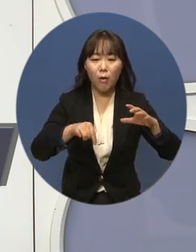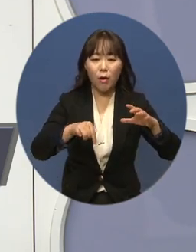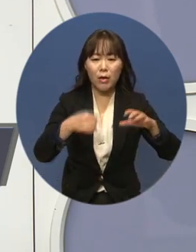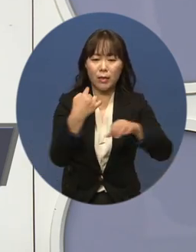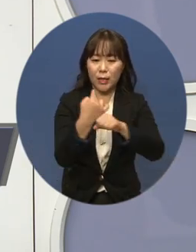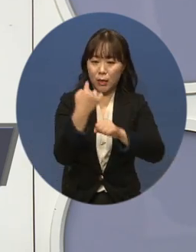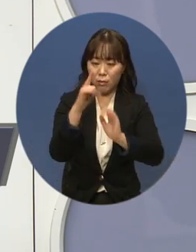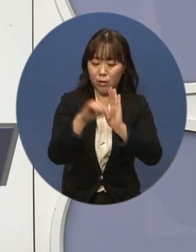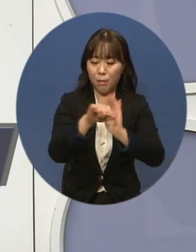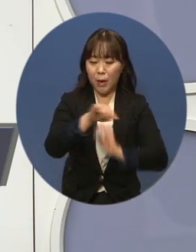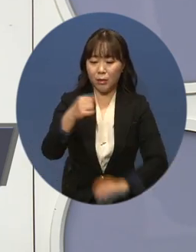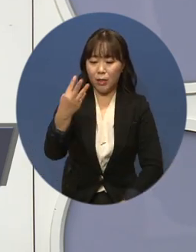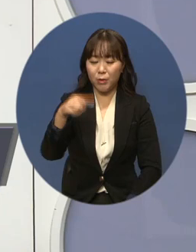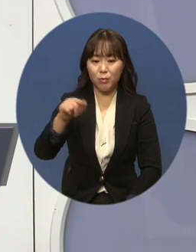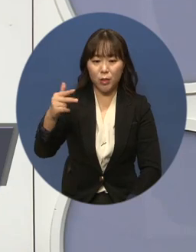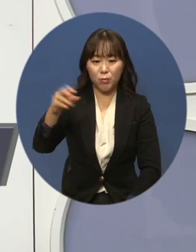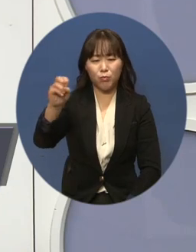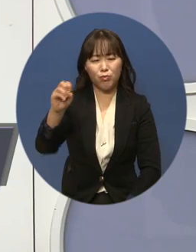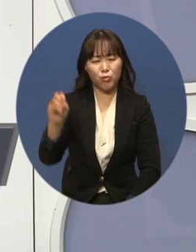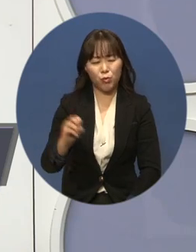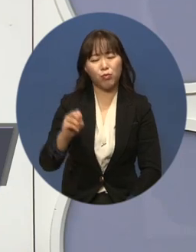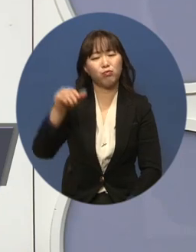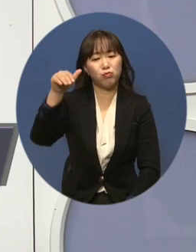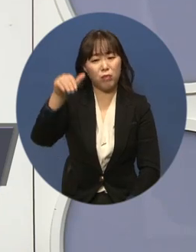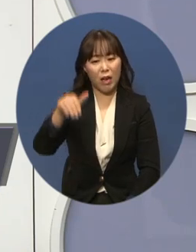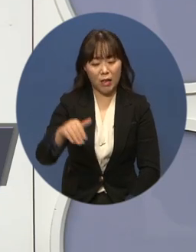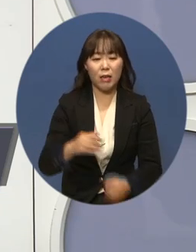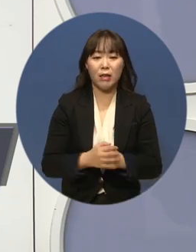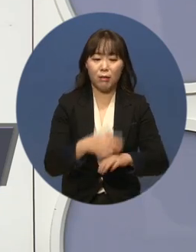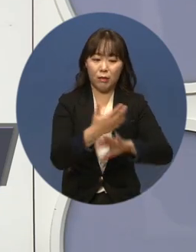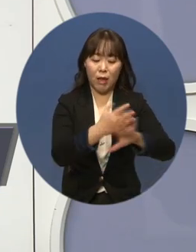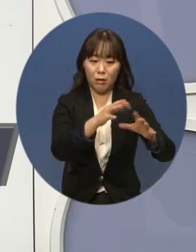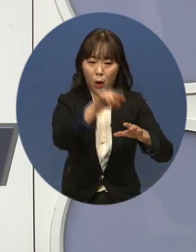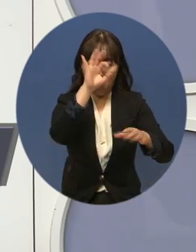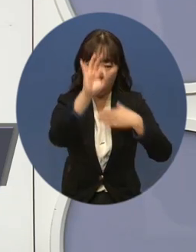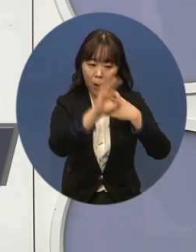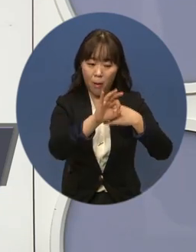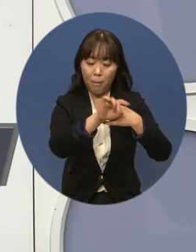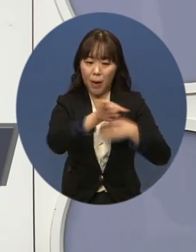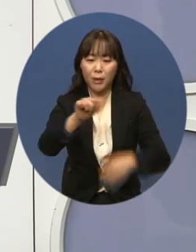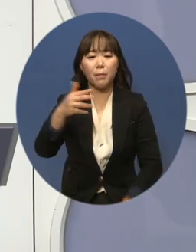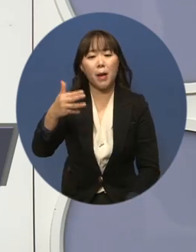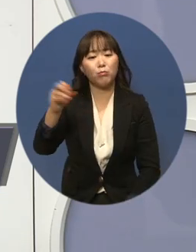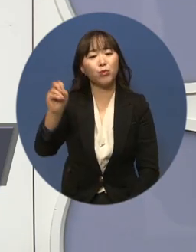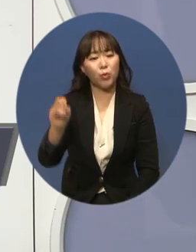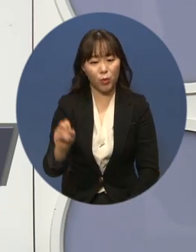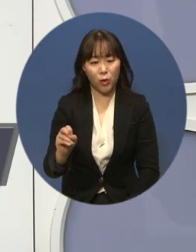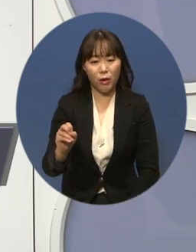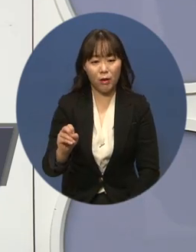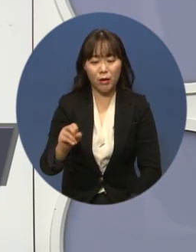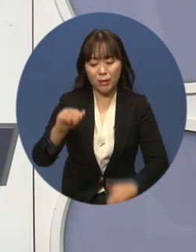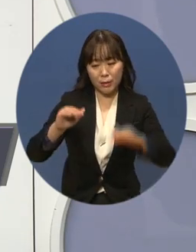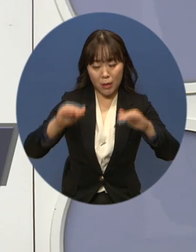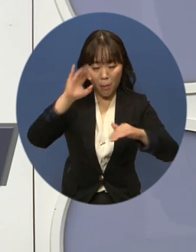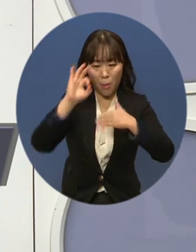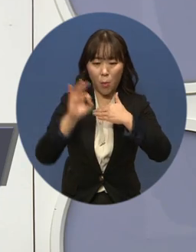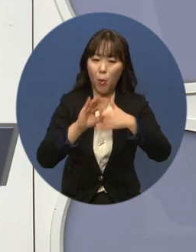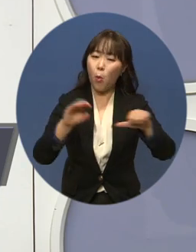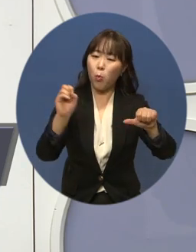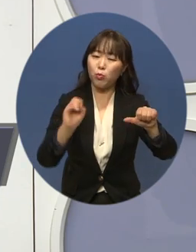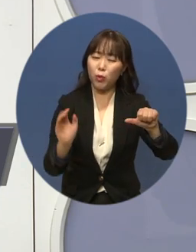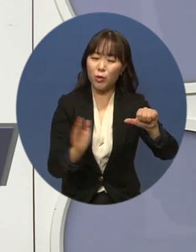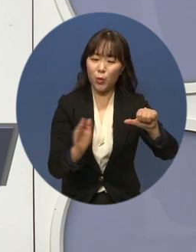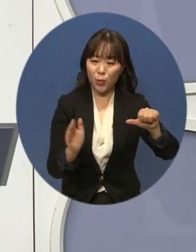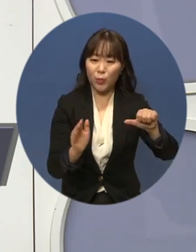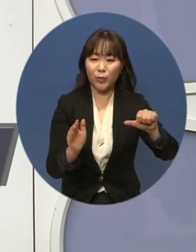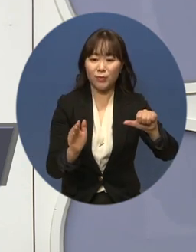-3.1% 정도 네. 역성장을 했고요. 다른 선진국들은 -8% 정도입니다. 그래서 그 갭이 한 5%